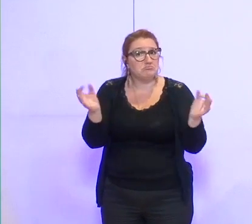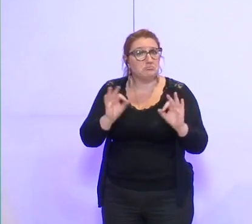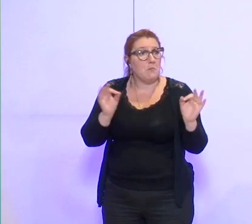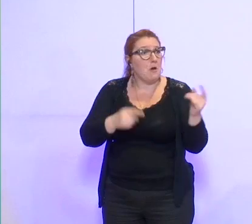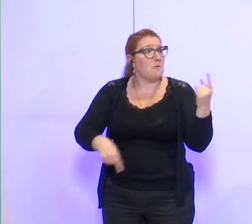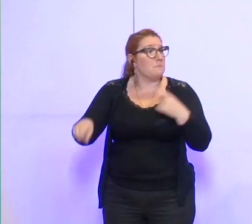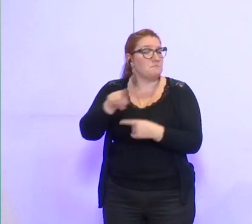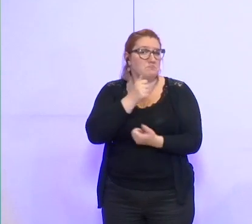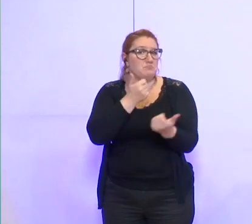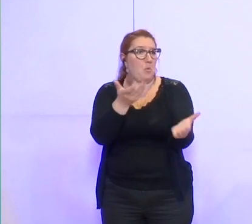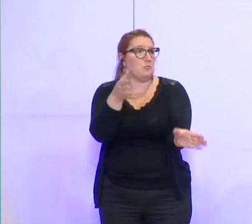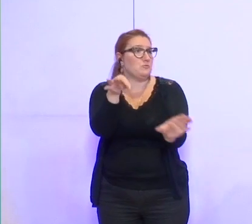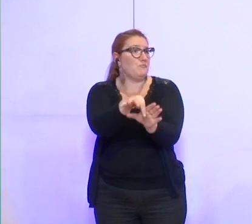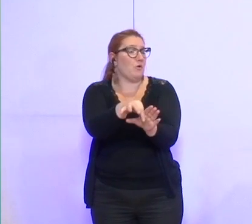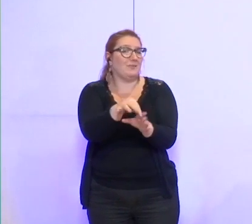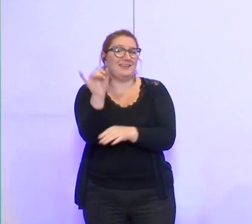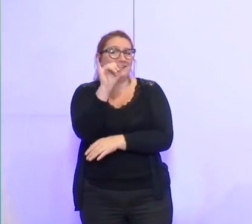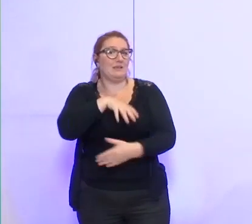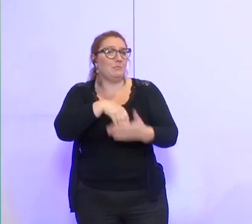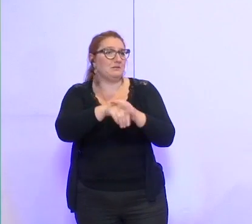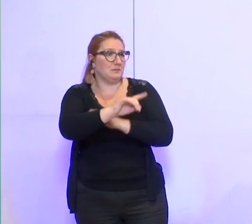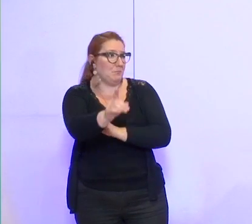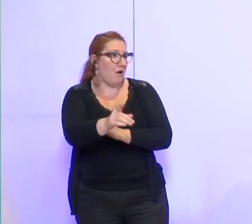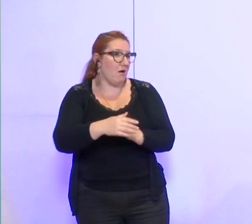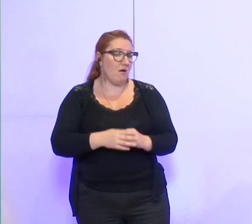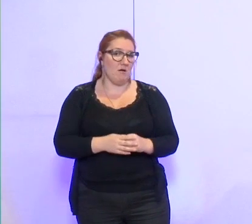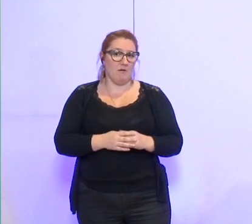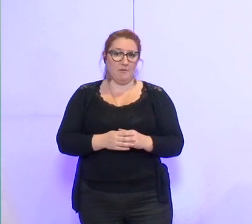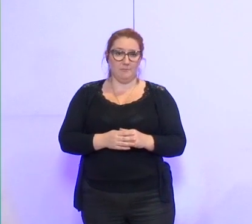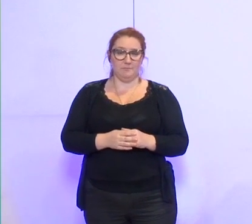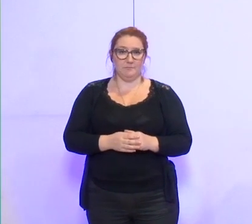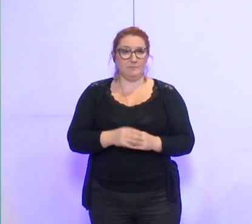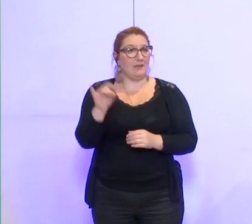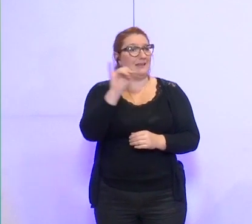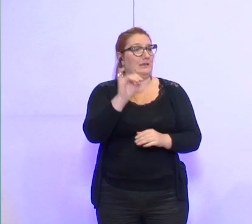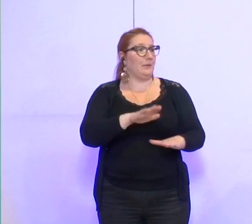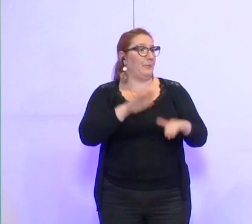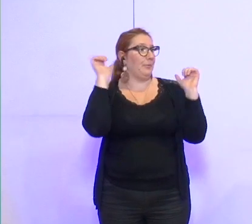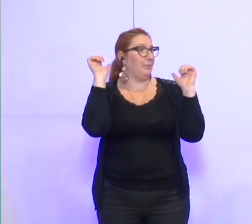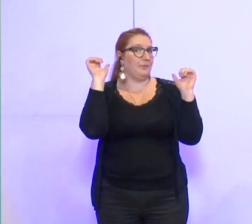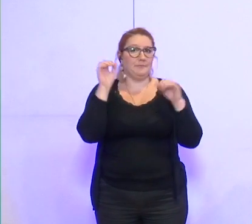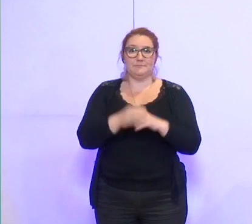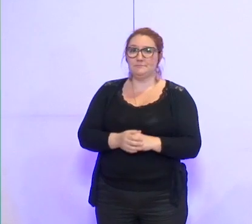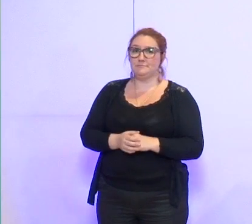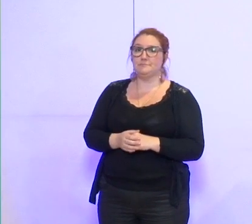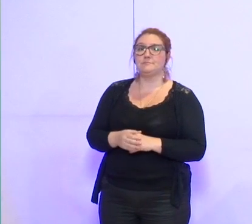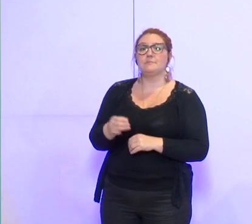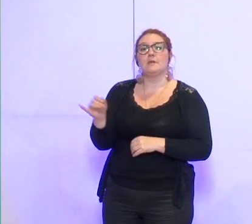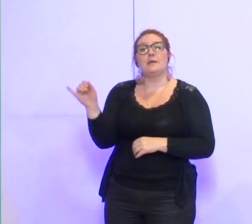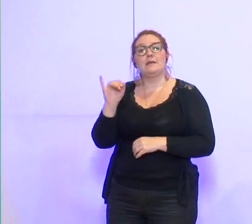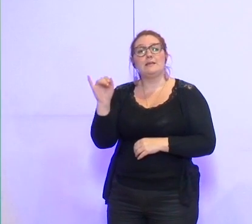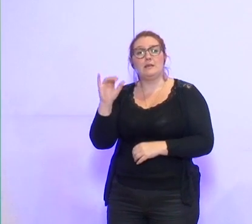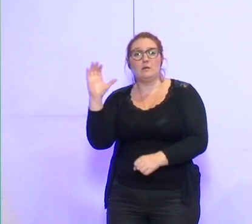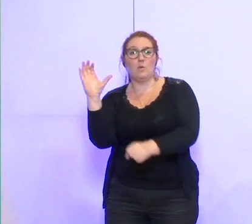Non, je la mets donc aux voix. Qui ne prend pas part au vote? Qui s'abstient? Qui